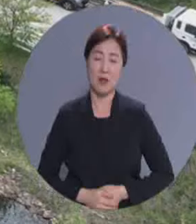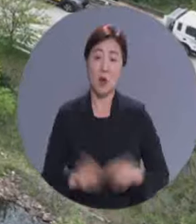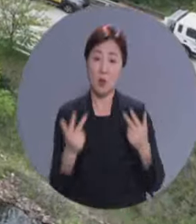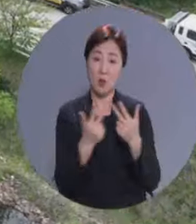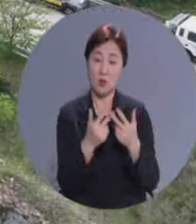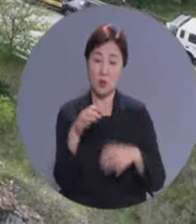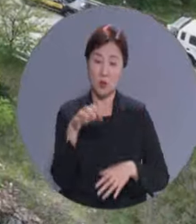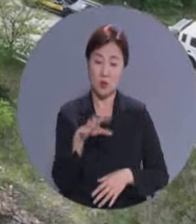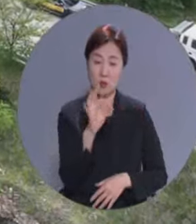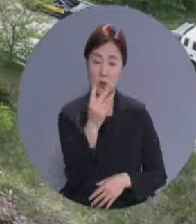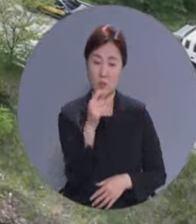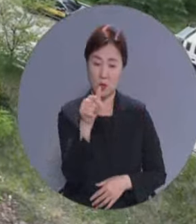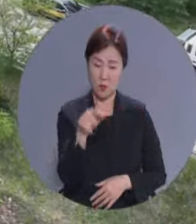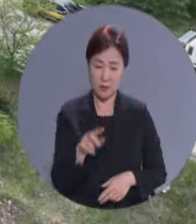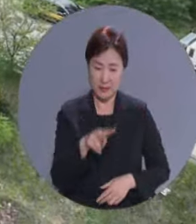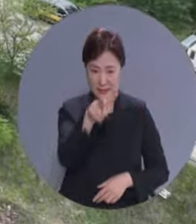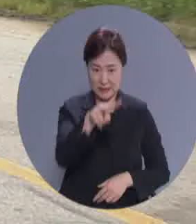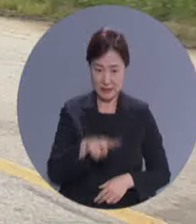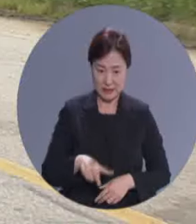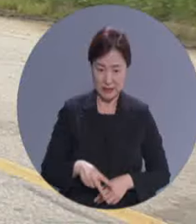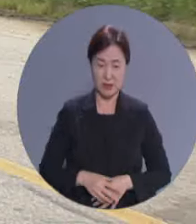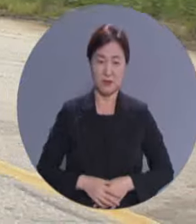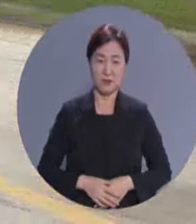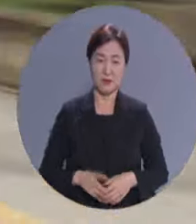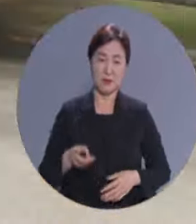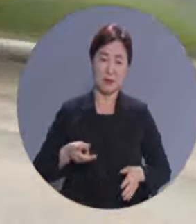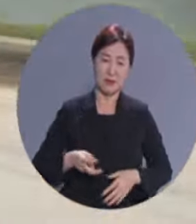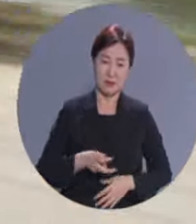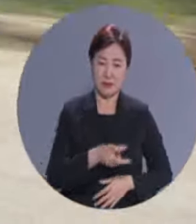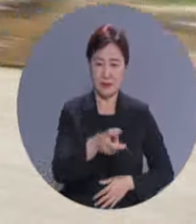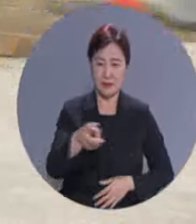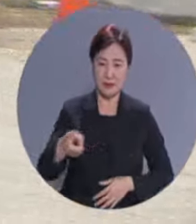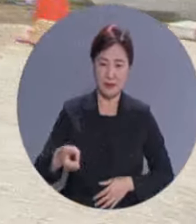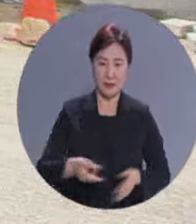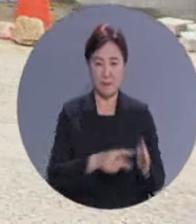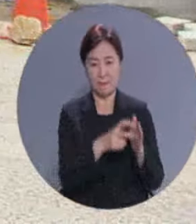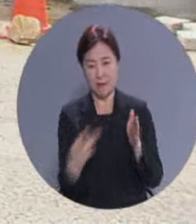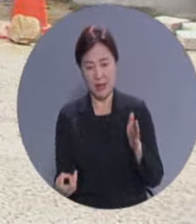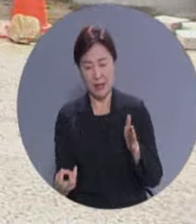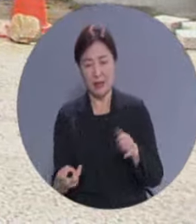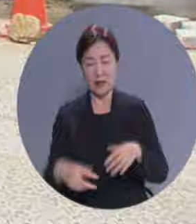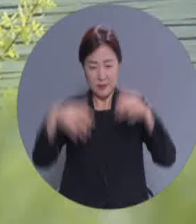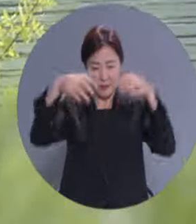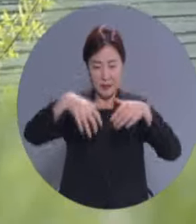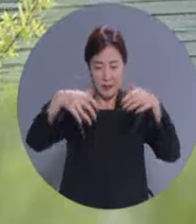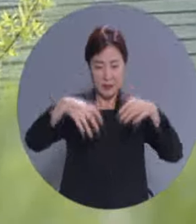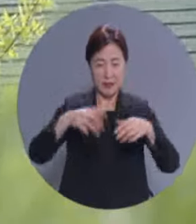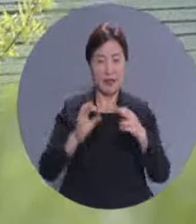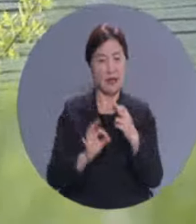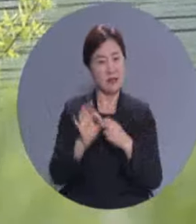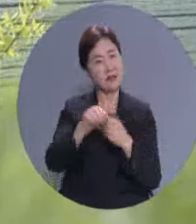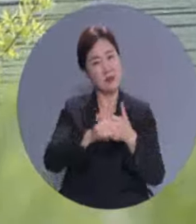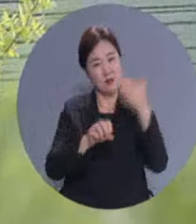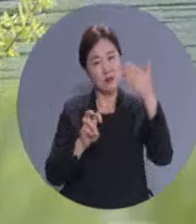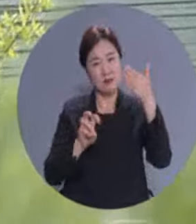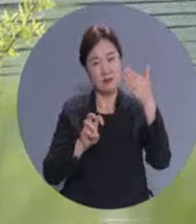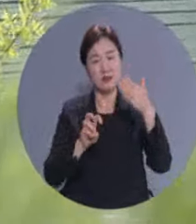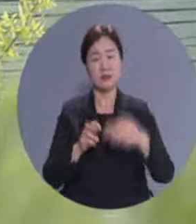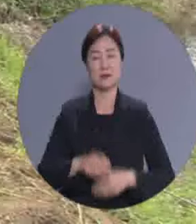곡성군 오곡면에 2차선 도로를 달리던 1톤 화물차가 저수지로 빠진 건 비가 내리던 오전 9시